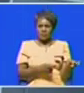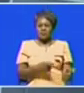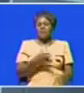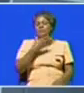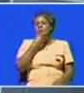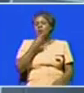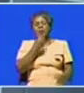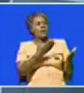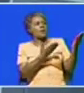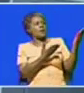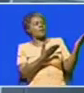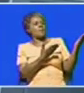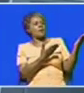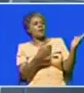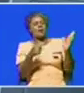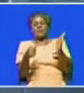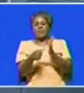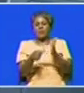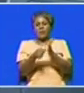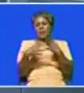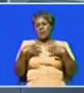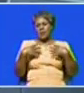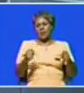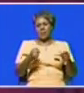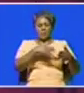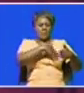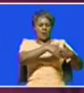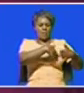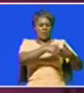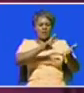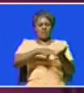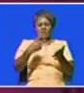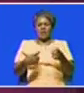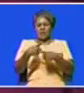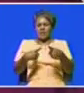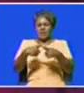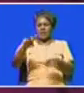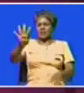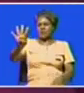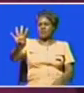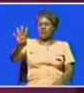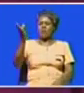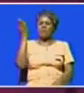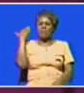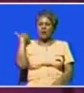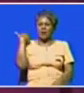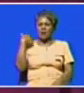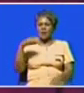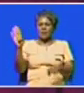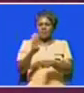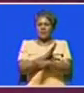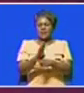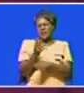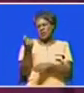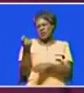Abdullahi yumo amekuwa taabani kiafya baada ya mapafu yake kufeli miaka 4 iliyopita. Shughuli zake ni chache